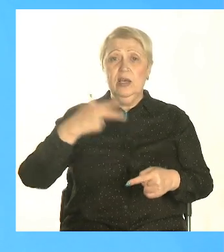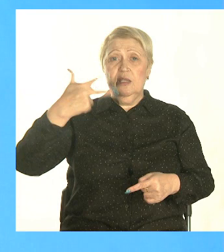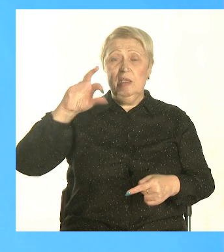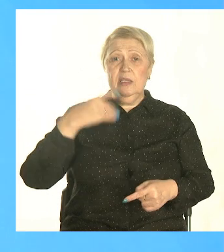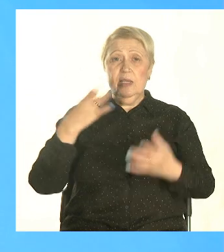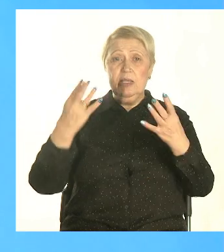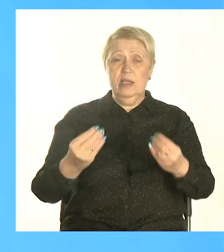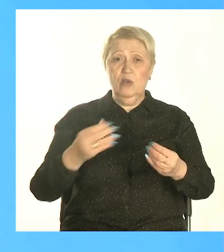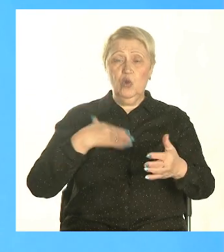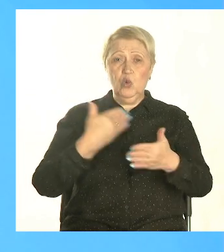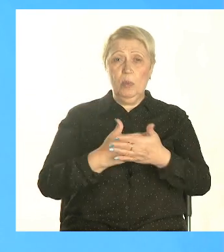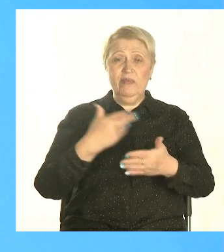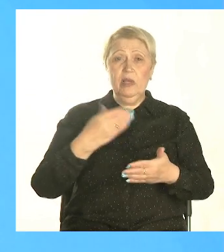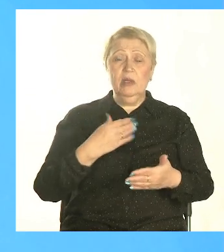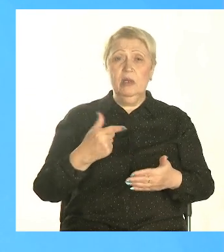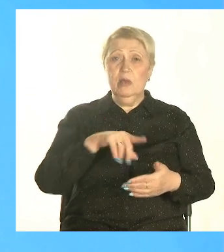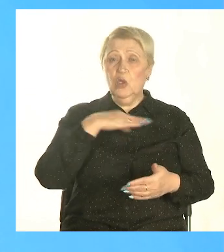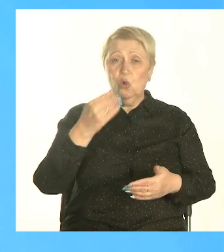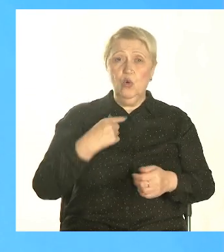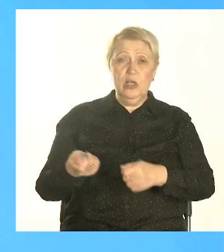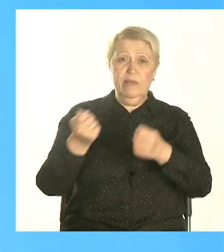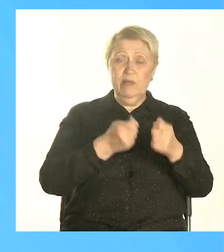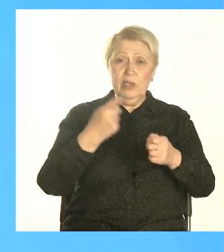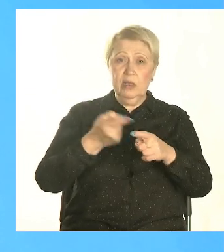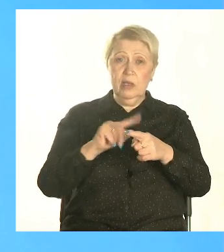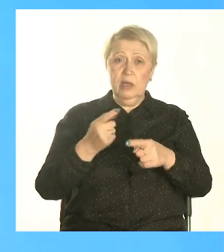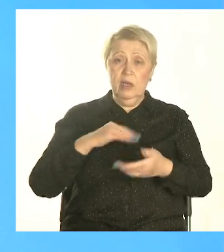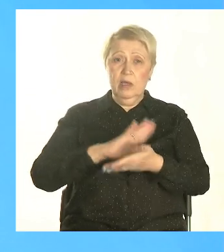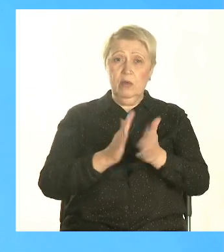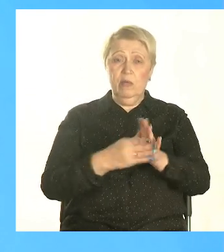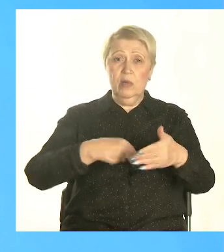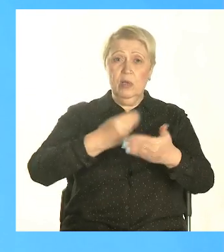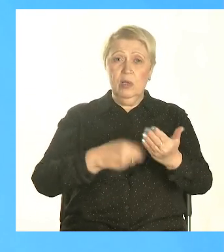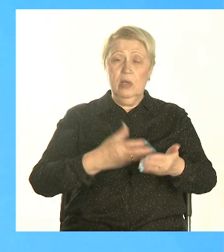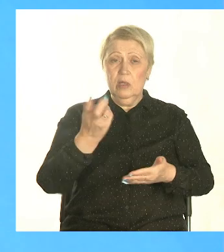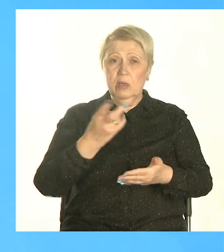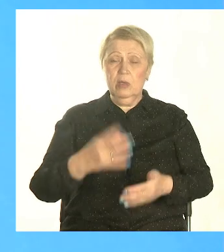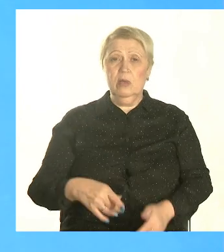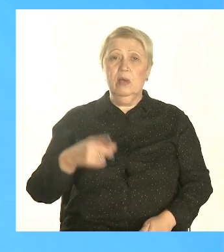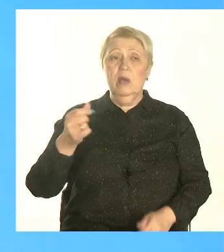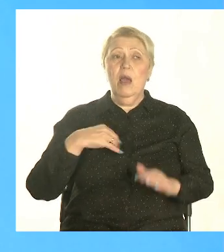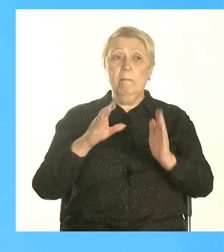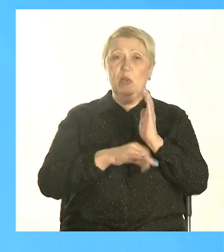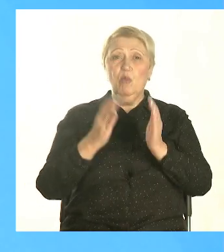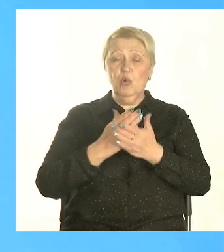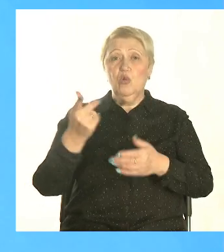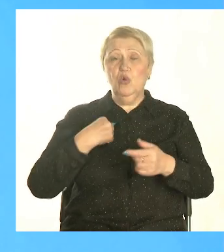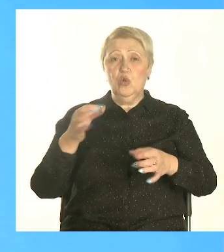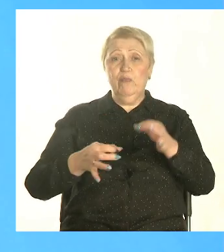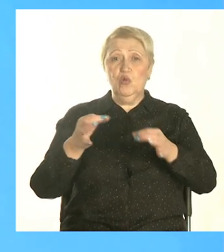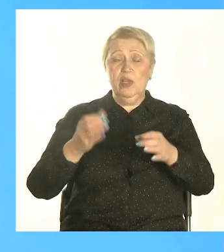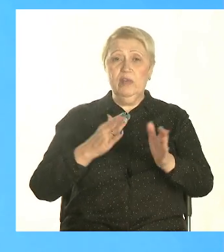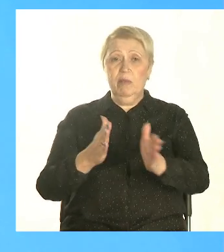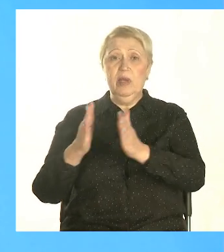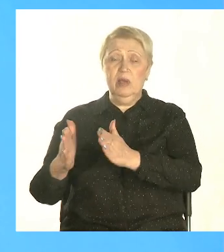земельного участка не вывозит отходы, не заключает договор с оригинальным оператором, соответственно, убирает оригинальный оператор, а потом в судебном порядке либо в